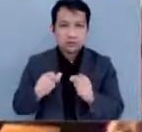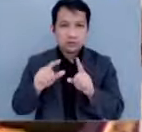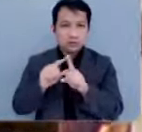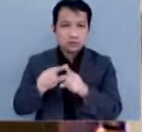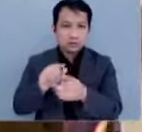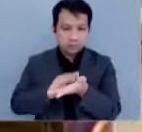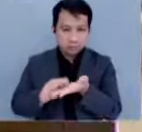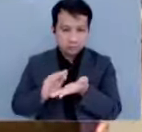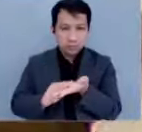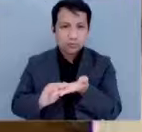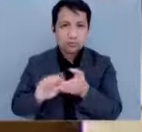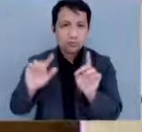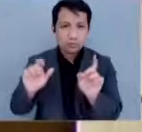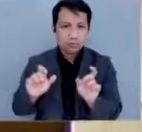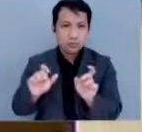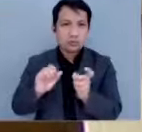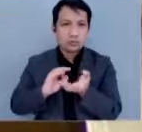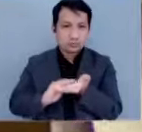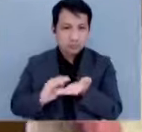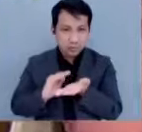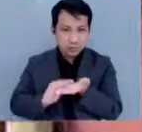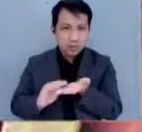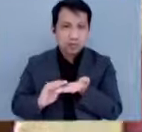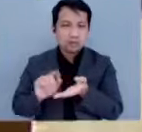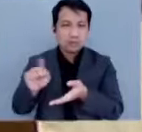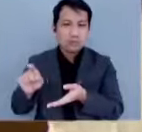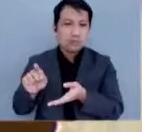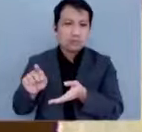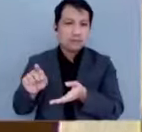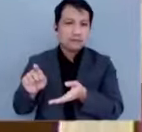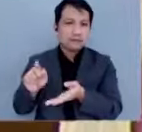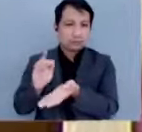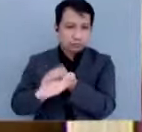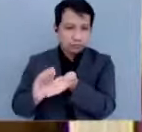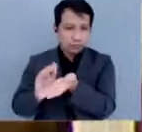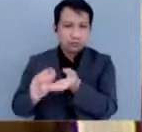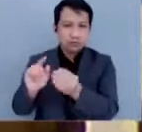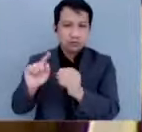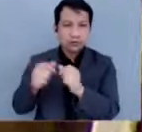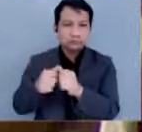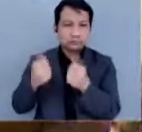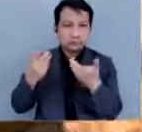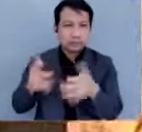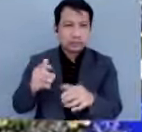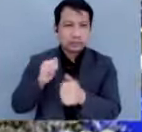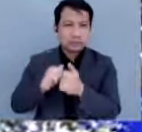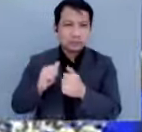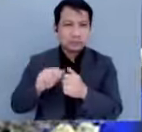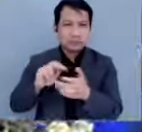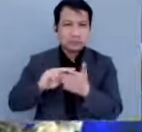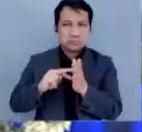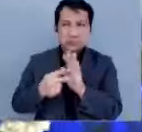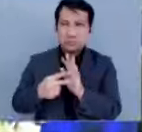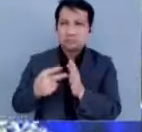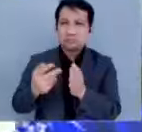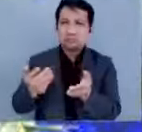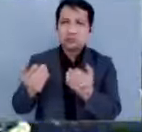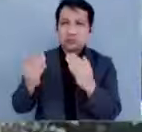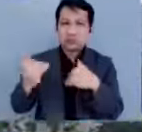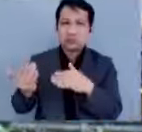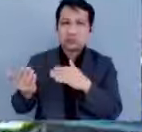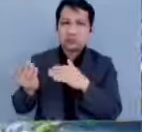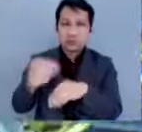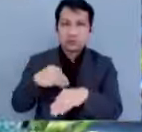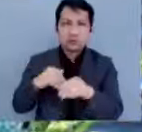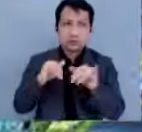o pagpapatawad. Paliwanag ni Catherine, kahit nagpatawad na siya, hindi ibig sabihin nito ay pwede pa rin mag-stay